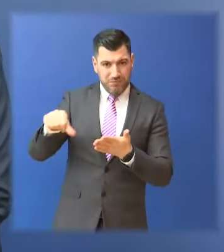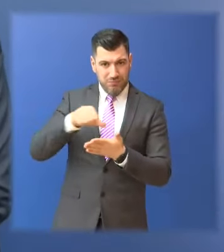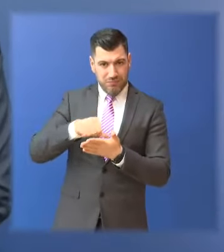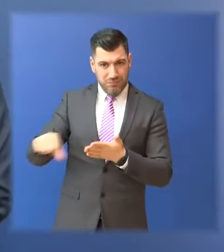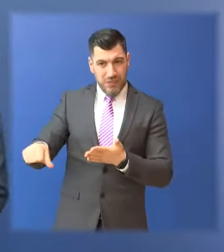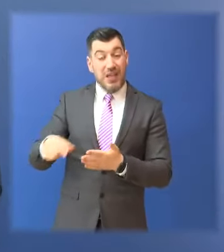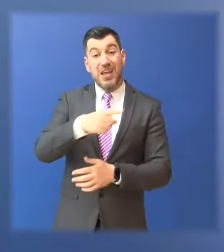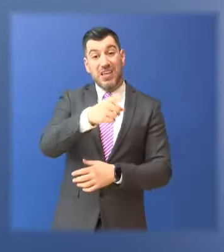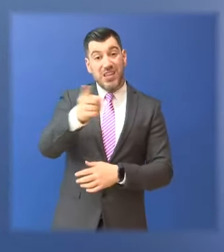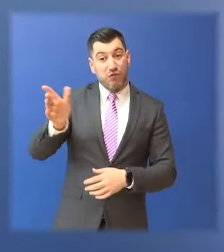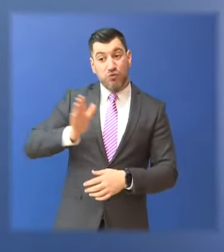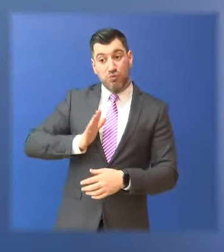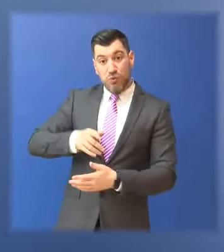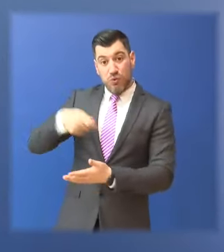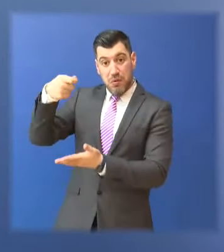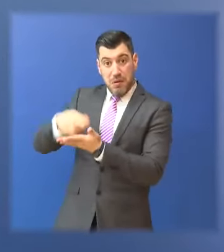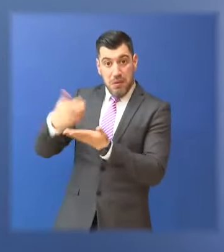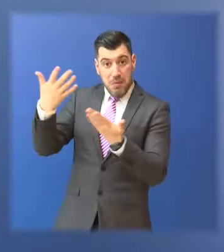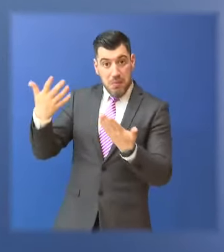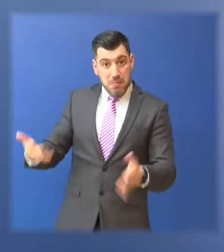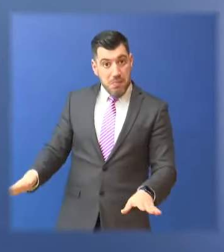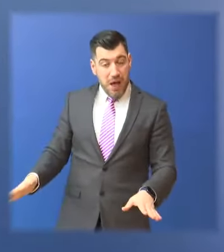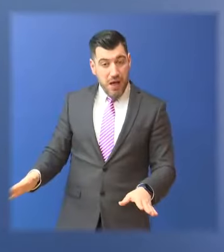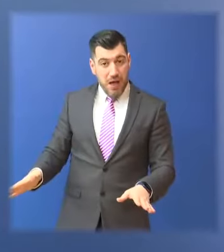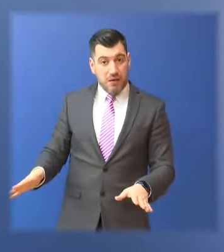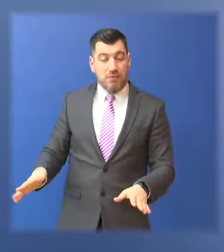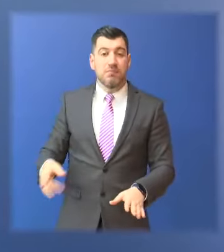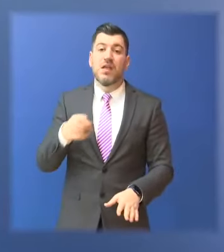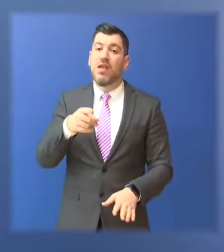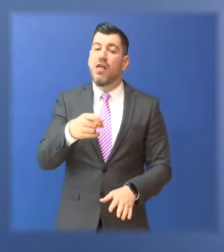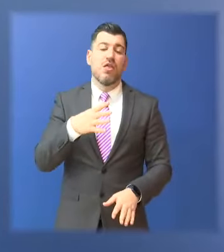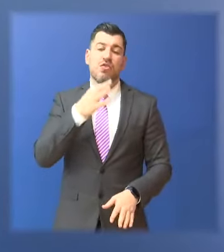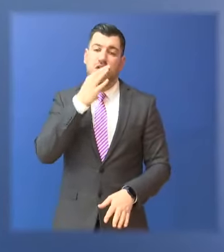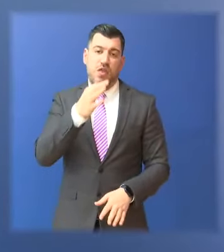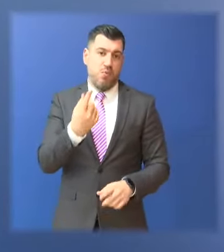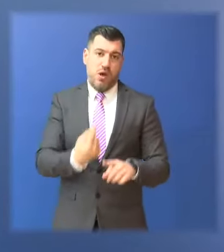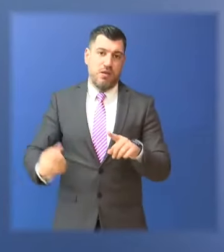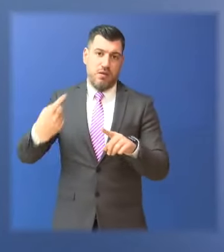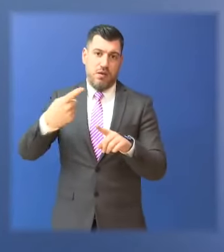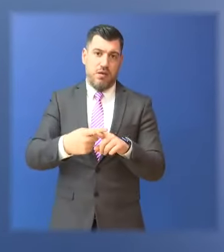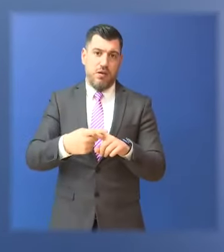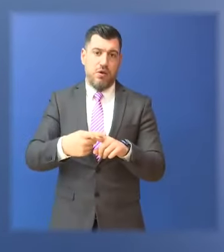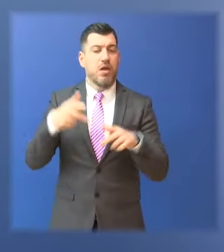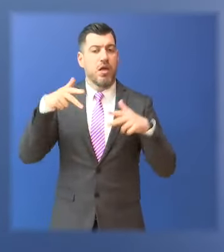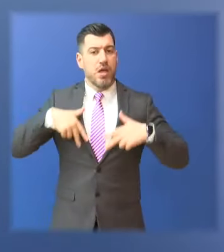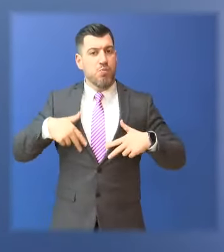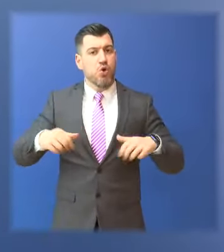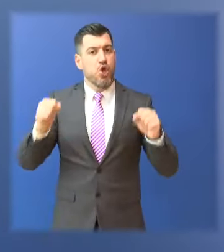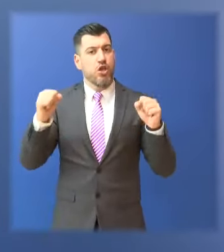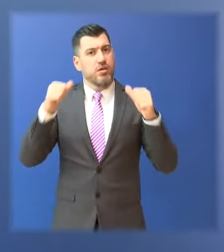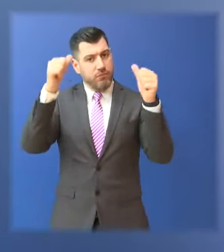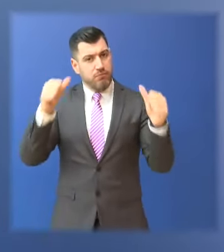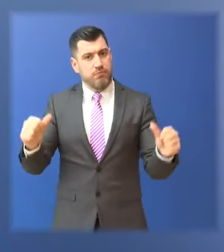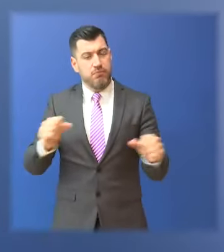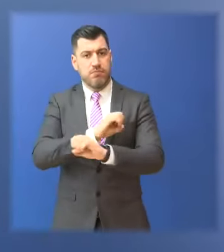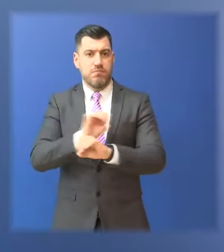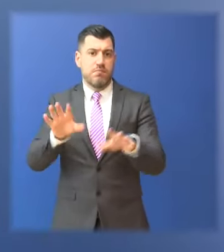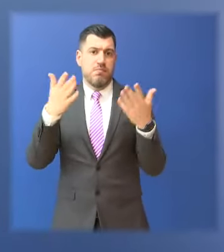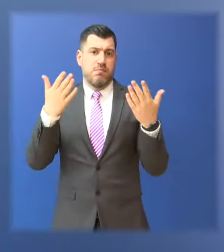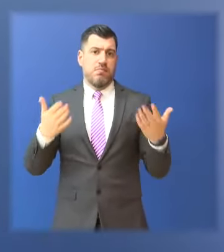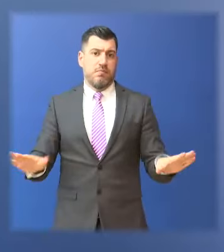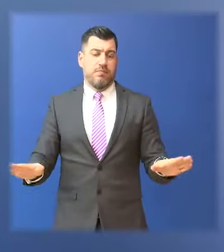της κυβέρνησης βοήθησε, ώστε πολλοί συμπολίτες μας ανήκοντες στους άνω των 60 να